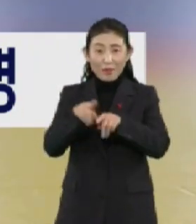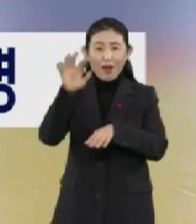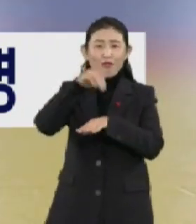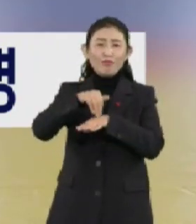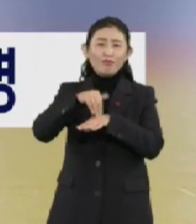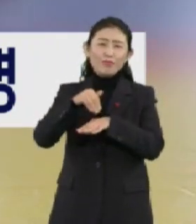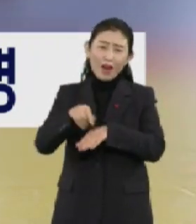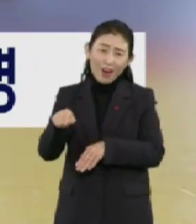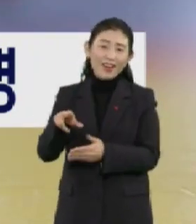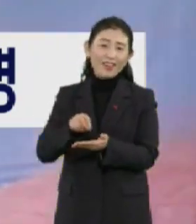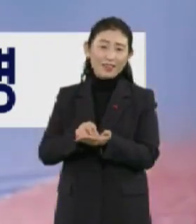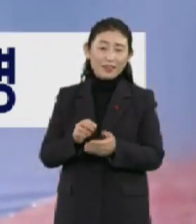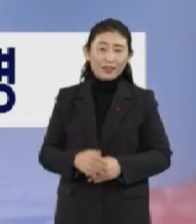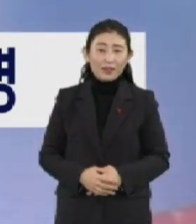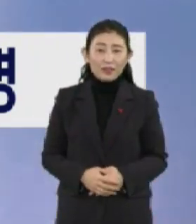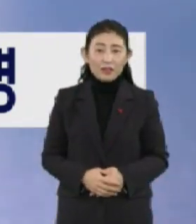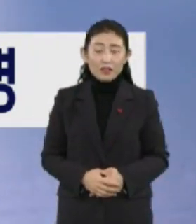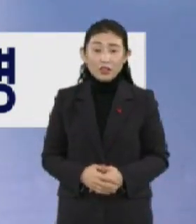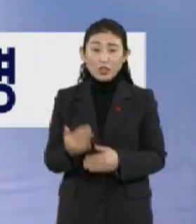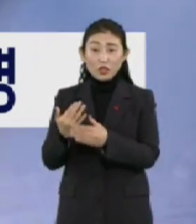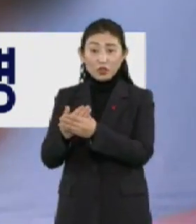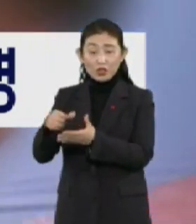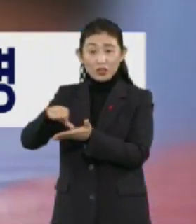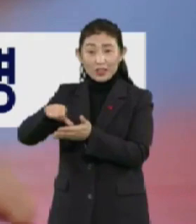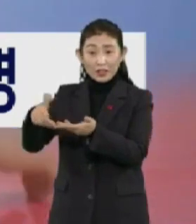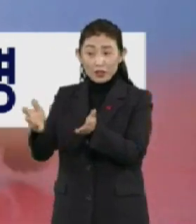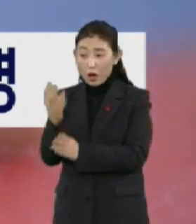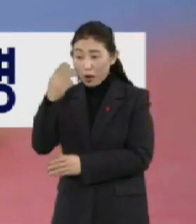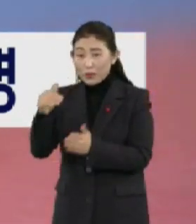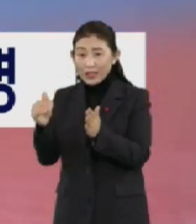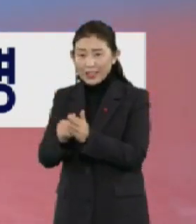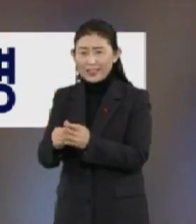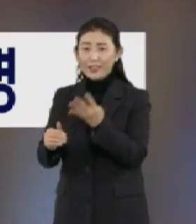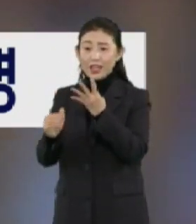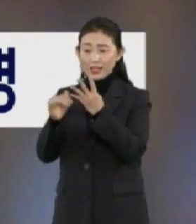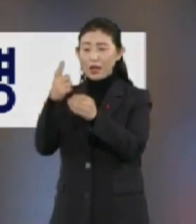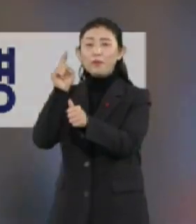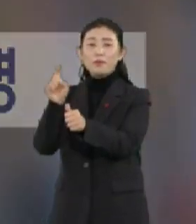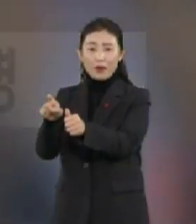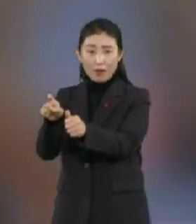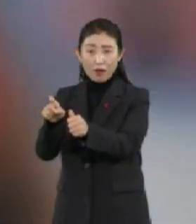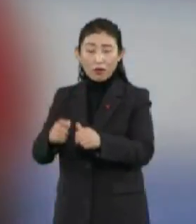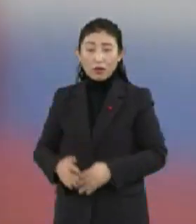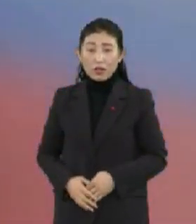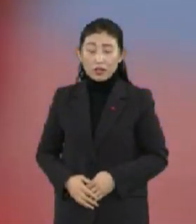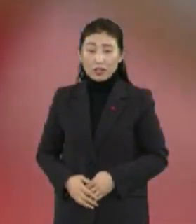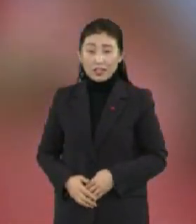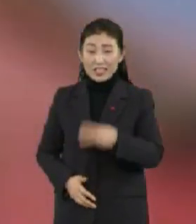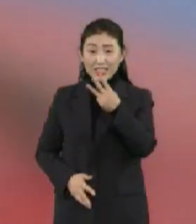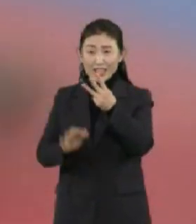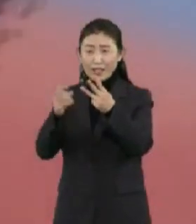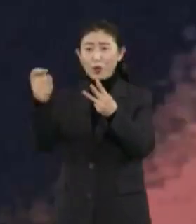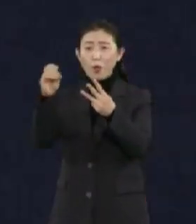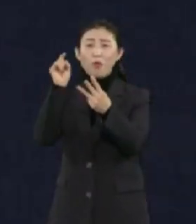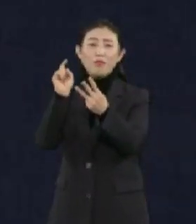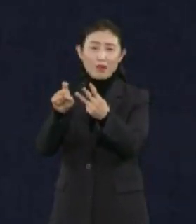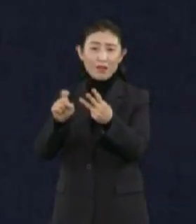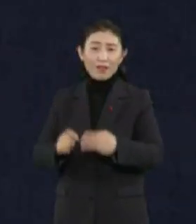합동 훈련을 했다는 겁니다. 유성구 레슬링부 검사 결과 모두 4명이 확진된 상태로 3명은